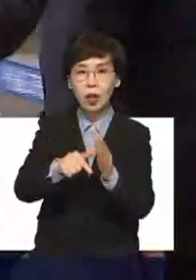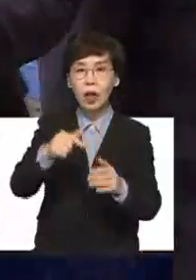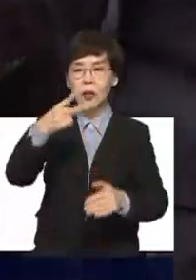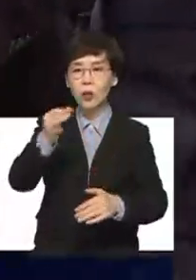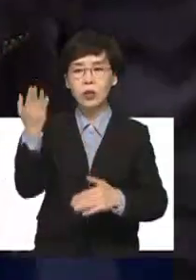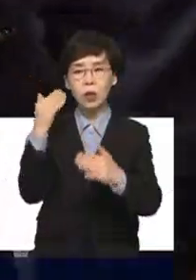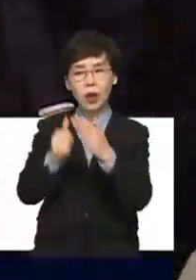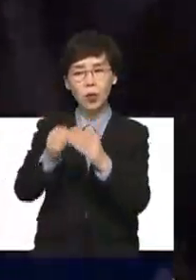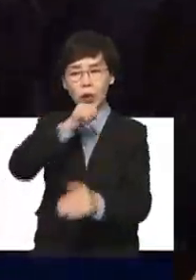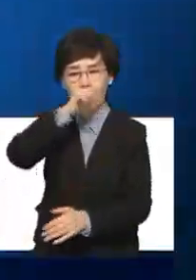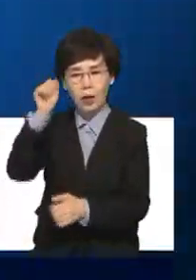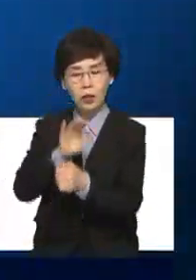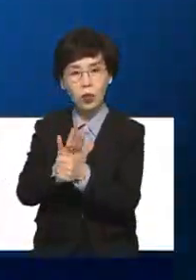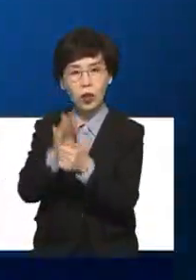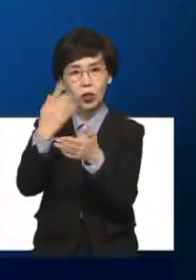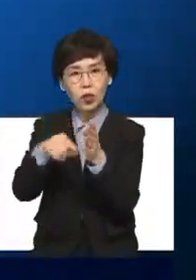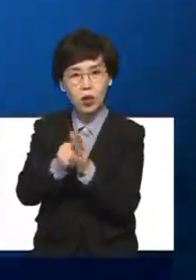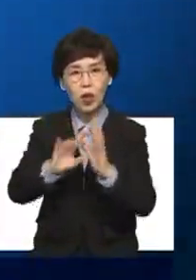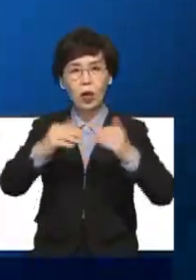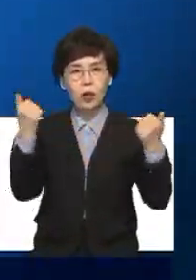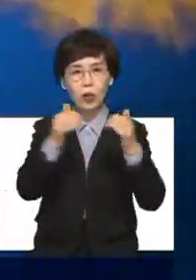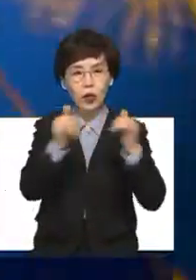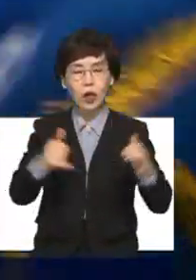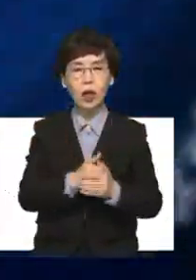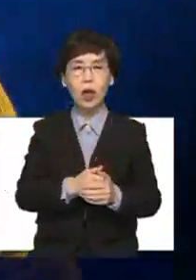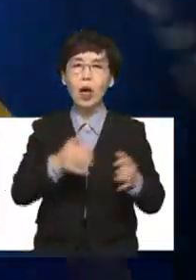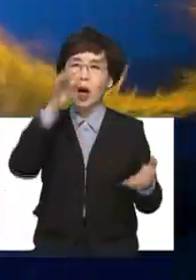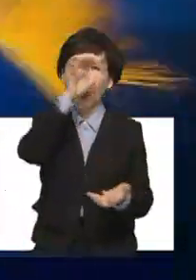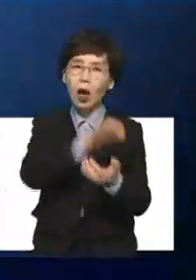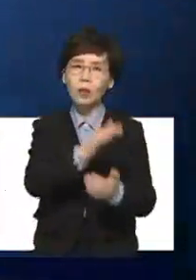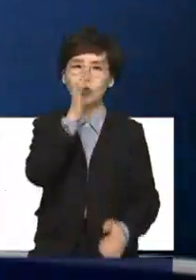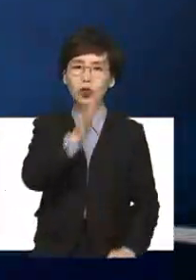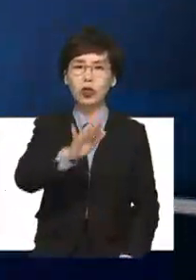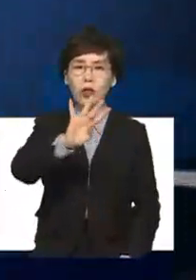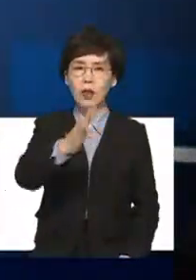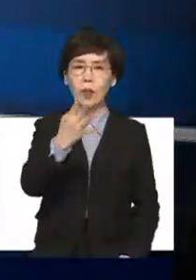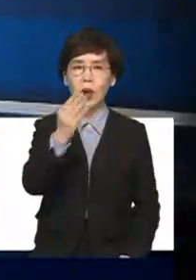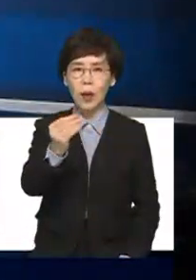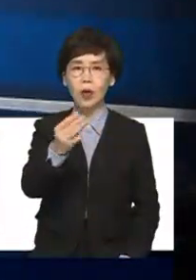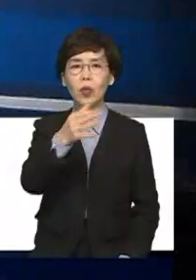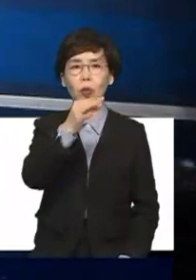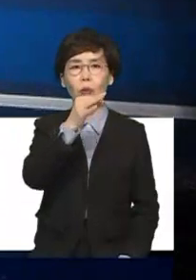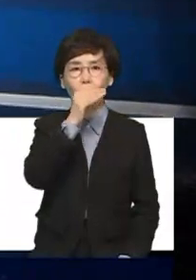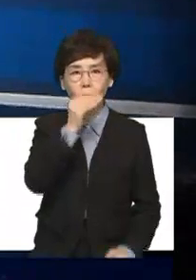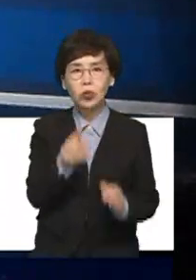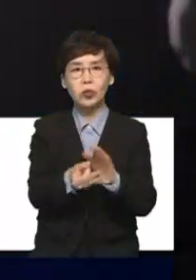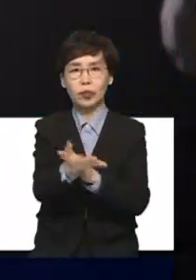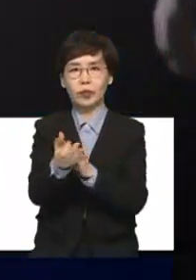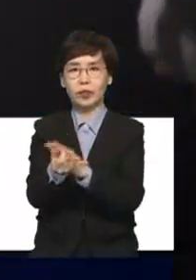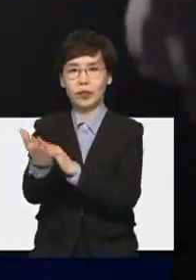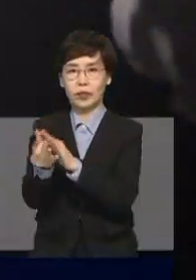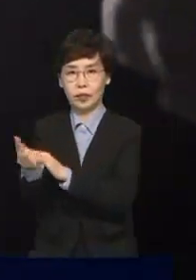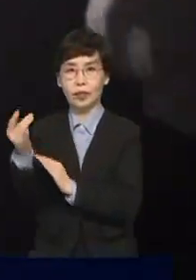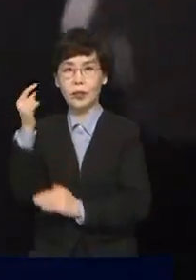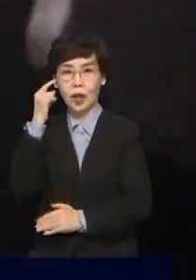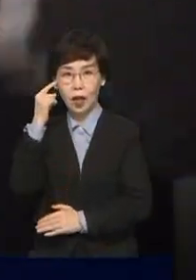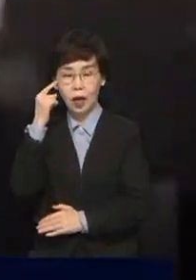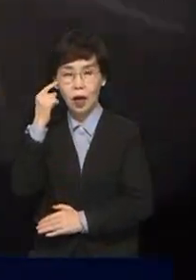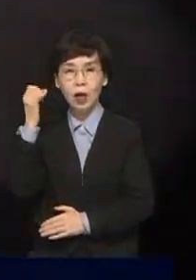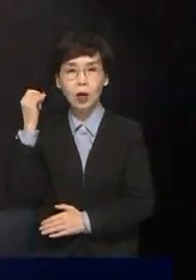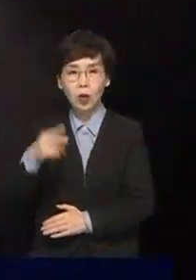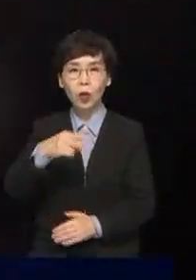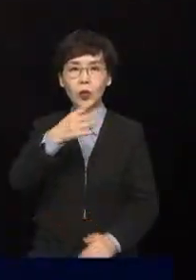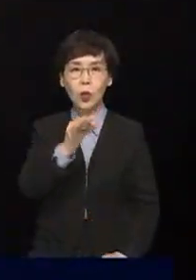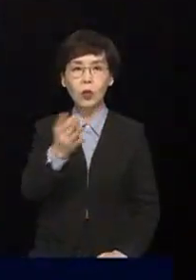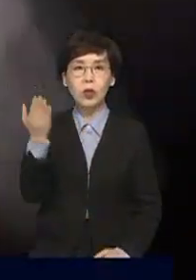대표를 당선시키기 위해 국회의원 등에게 총 9,400만 원을 뿌린 걸로 보고 있습니다. 여기에 더해 송